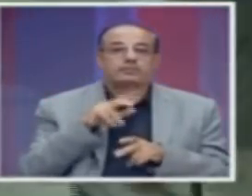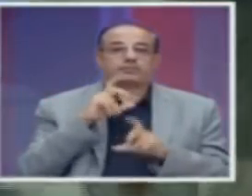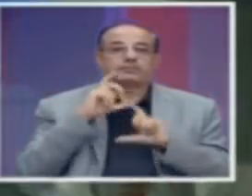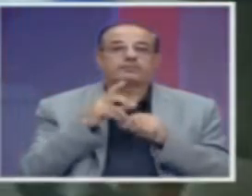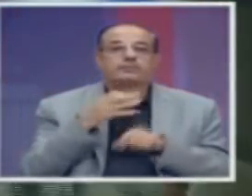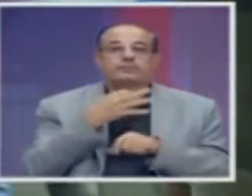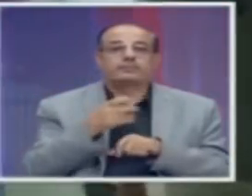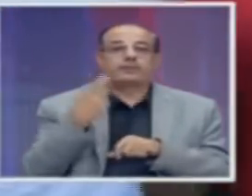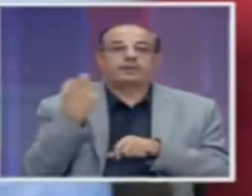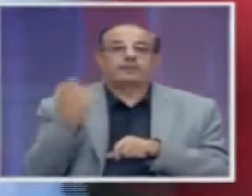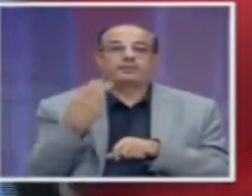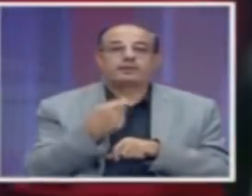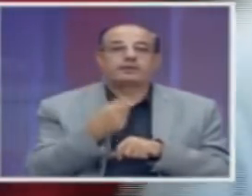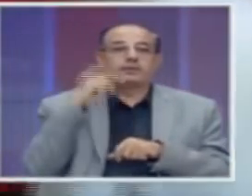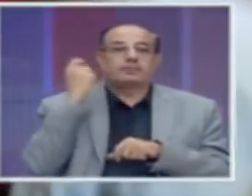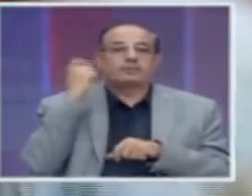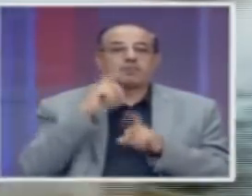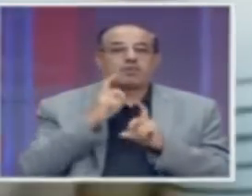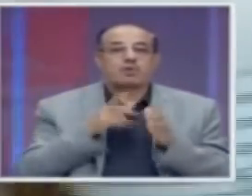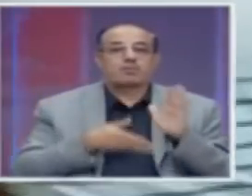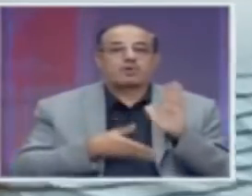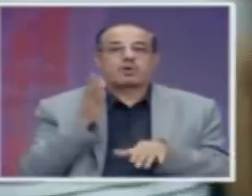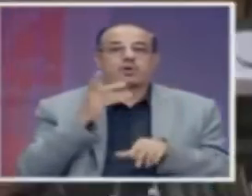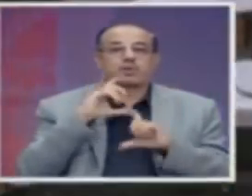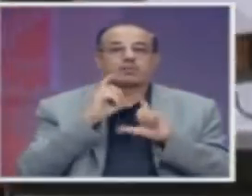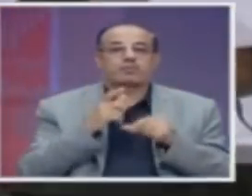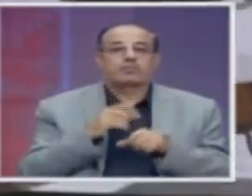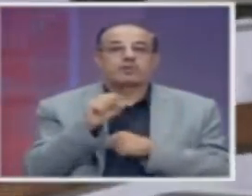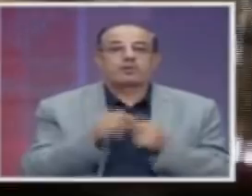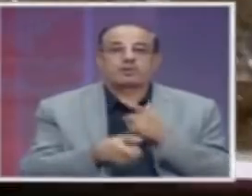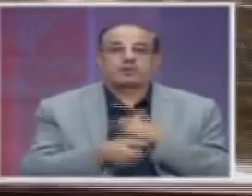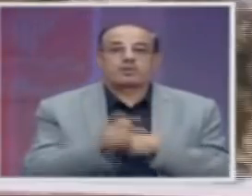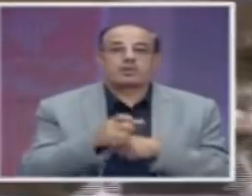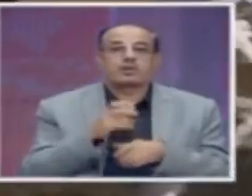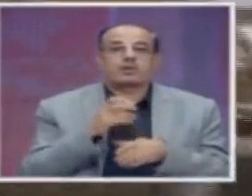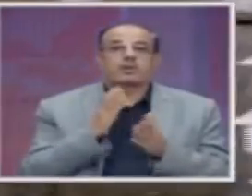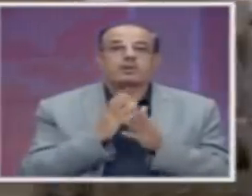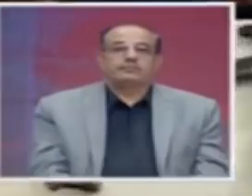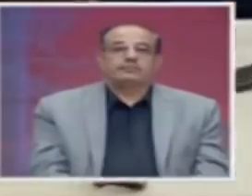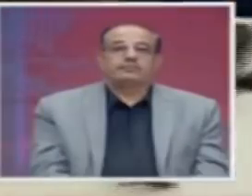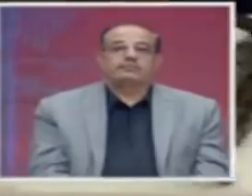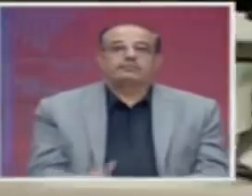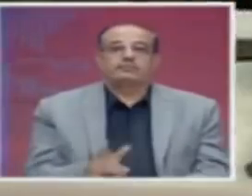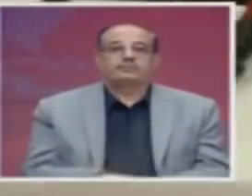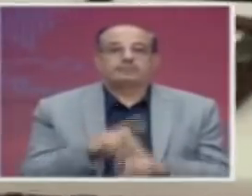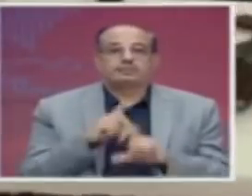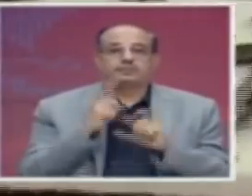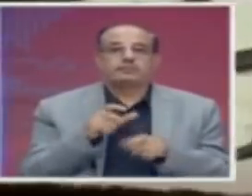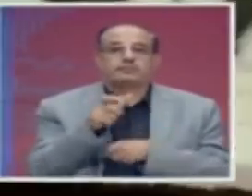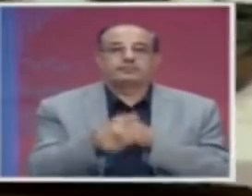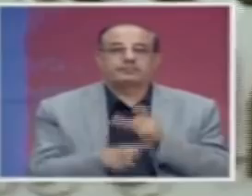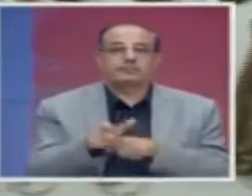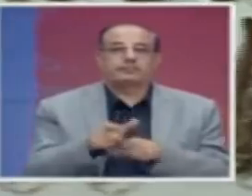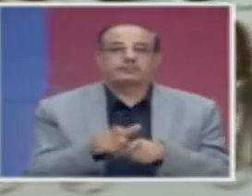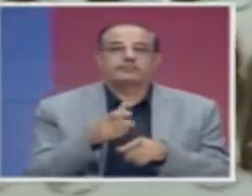ضبط 355 متهما وضبط معهم أسلحة نارية ومواد مخدرة. وفي مجال ضبط الأسلحة